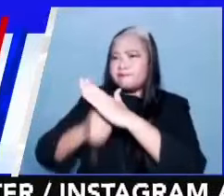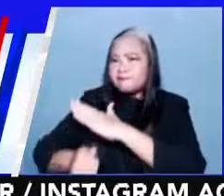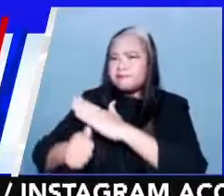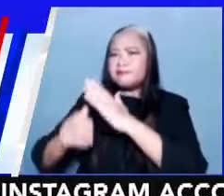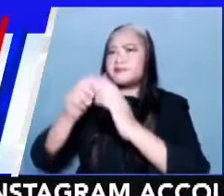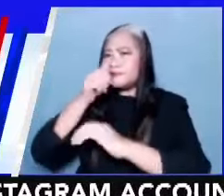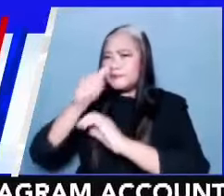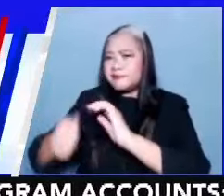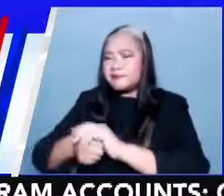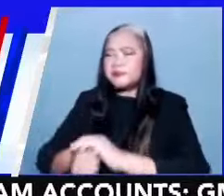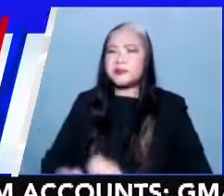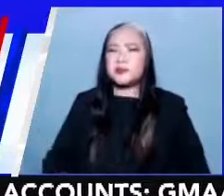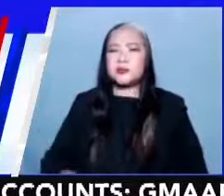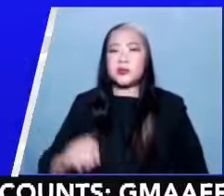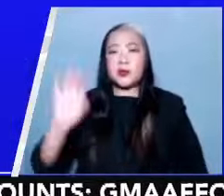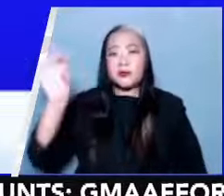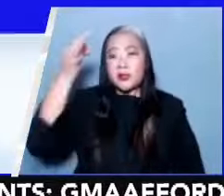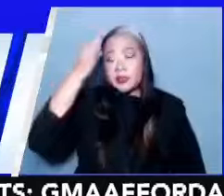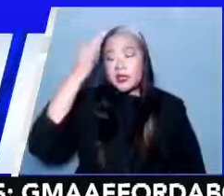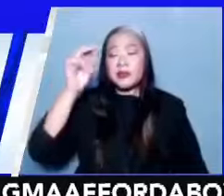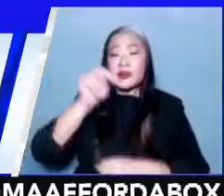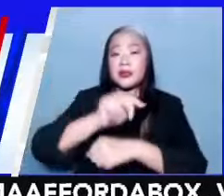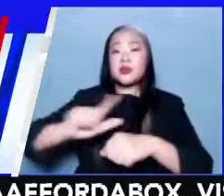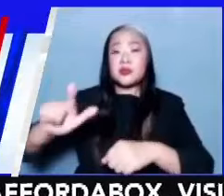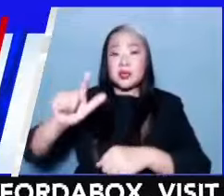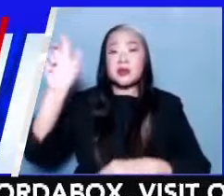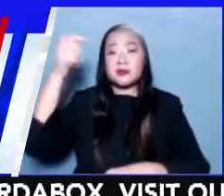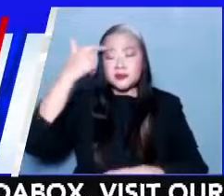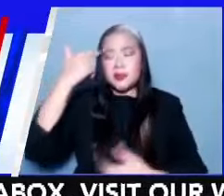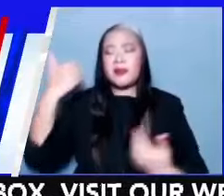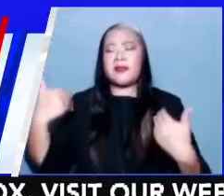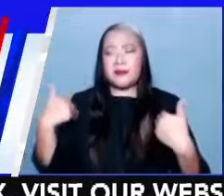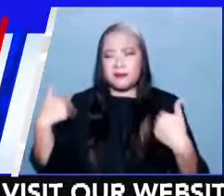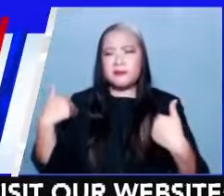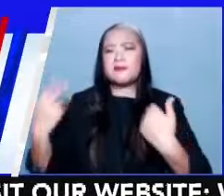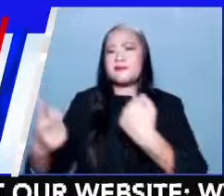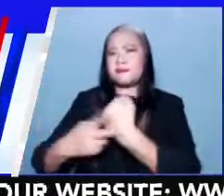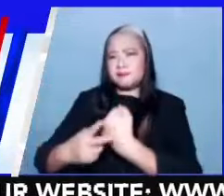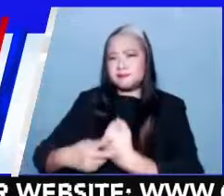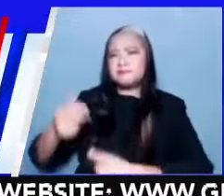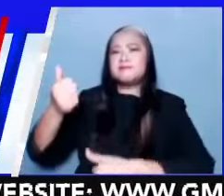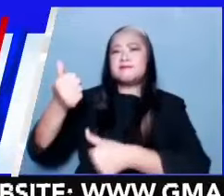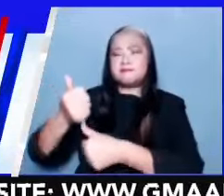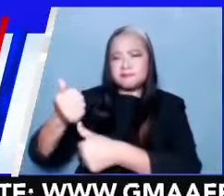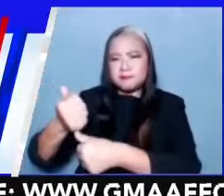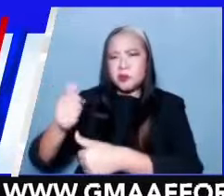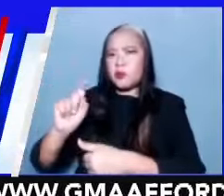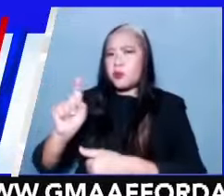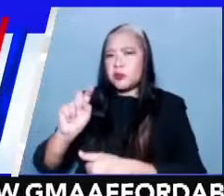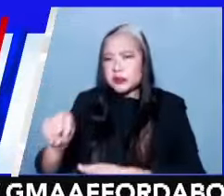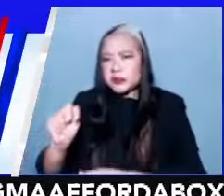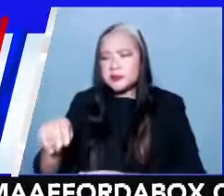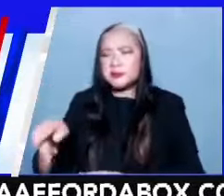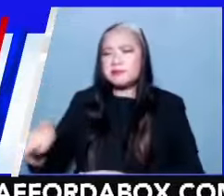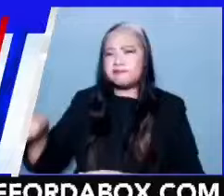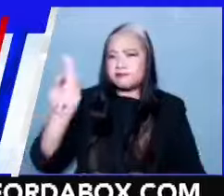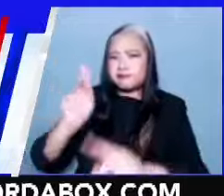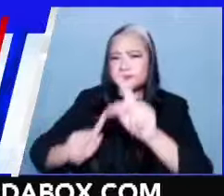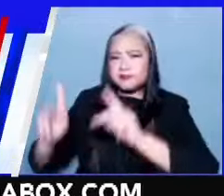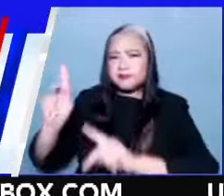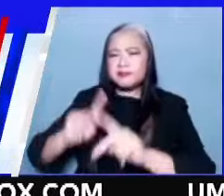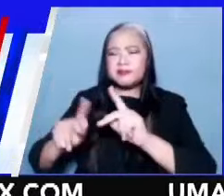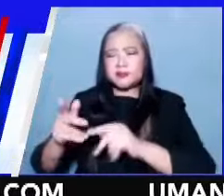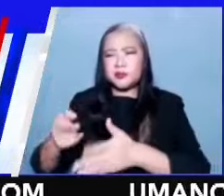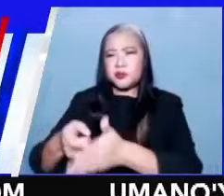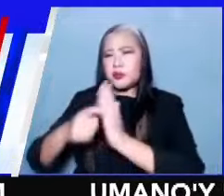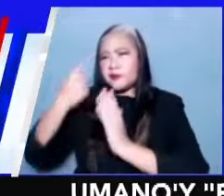yung federal level, mayroon po sila mga nakalaan na assistance kung mga ganun pong klaseng request for